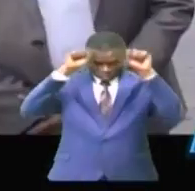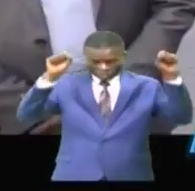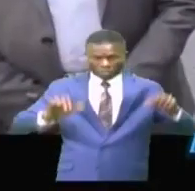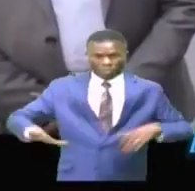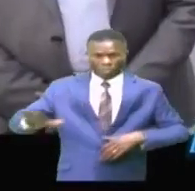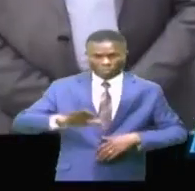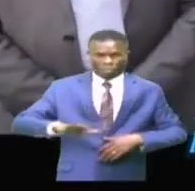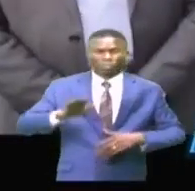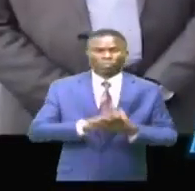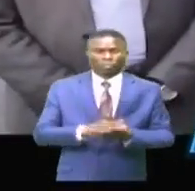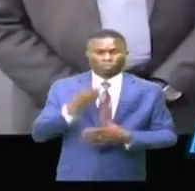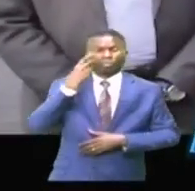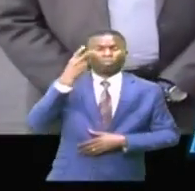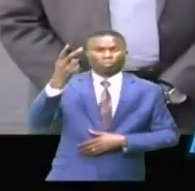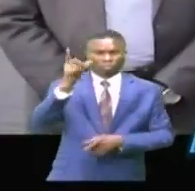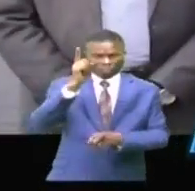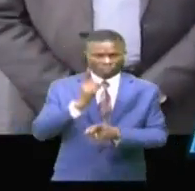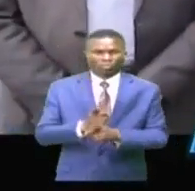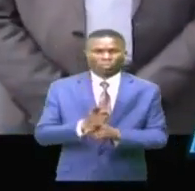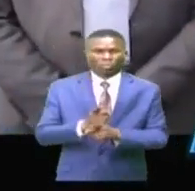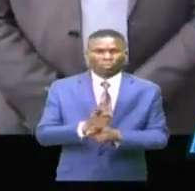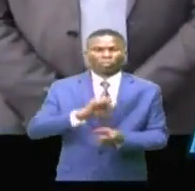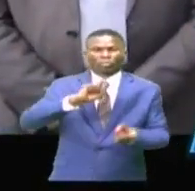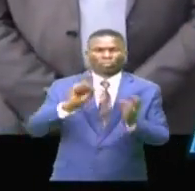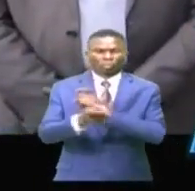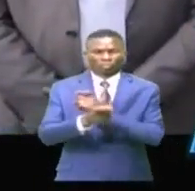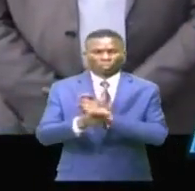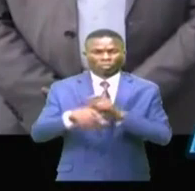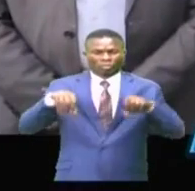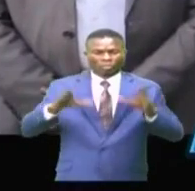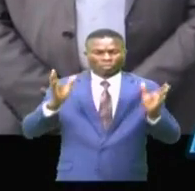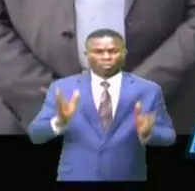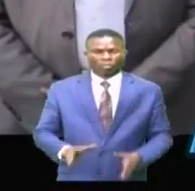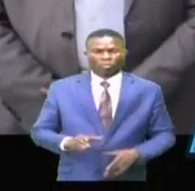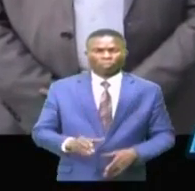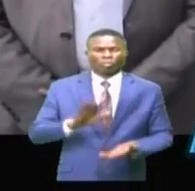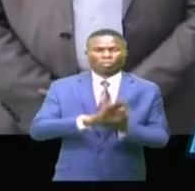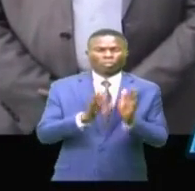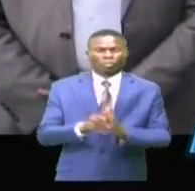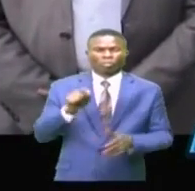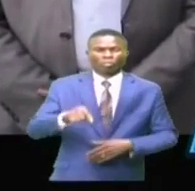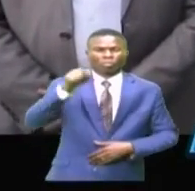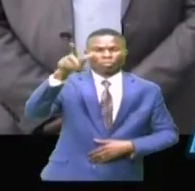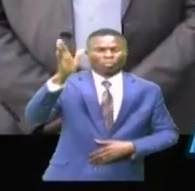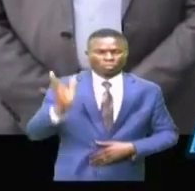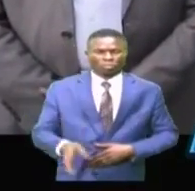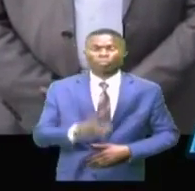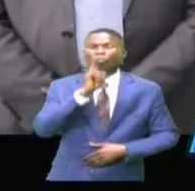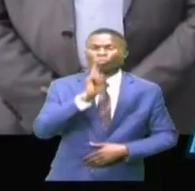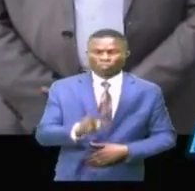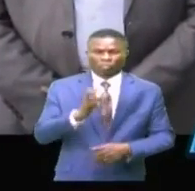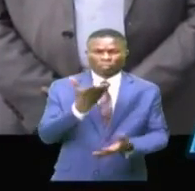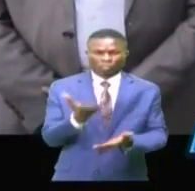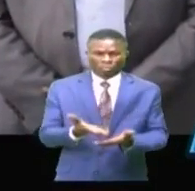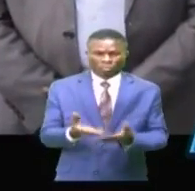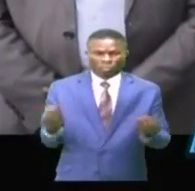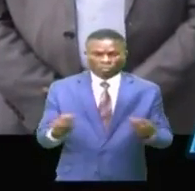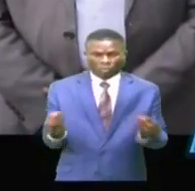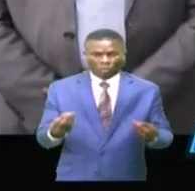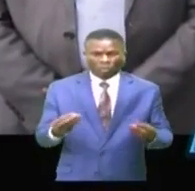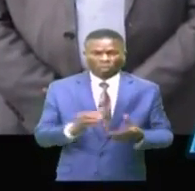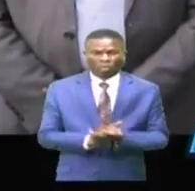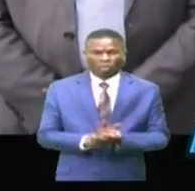a dit dans sa vision qu'il veut faire des Congolais des millionnaires et aujourd'hui on y est et tout ça c'est pour